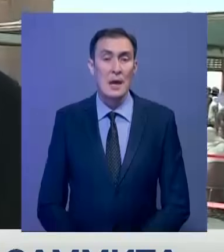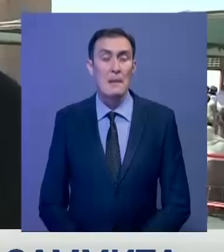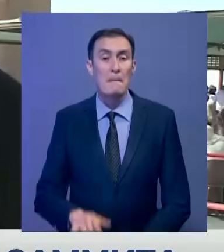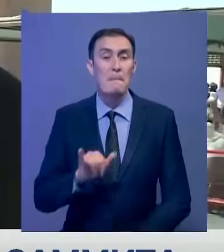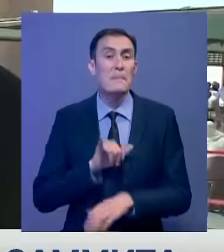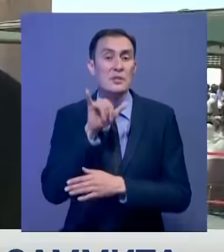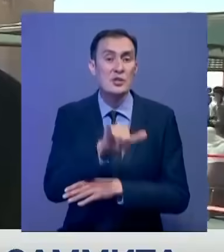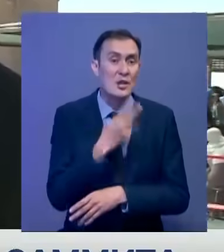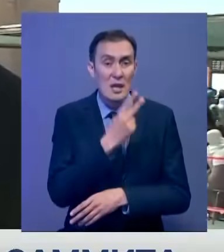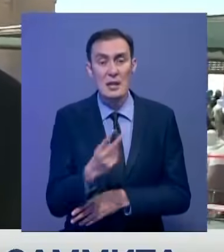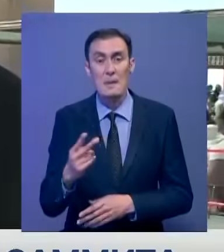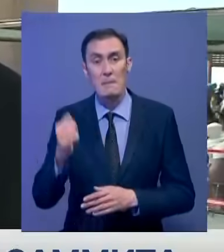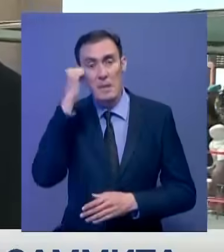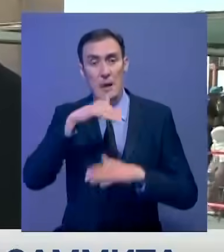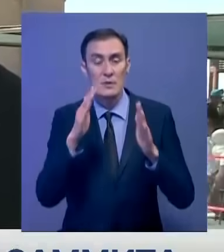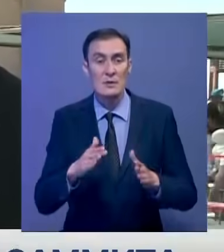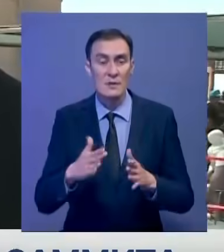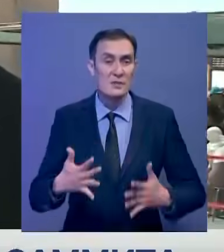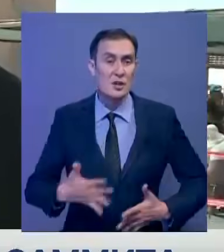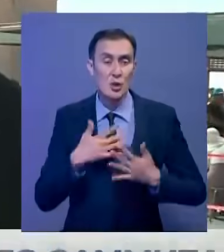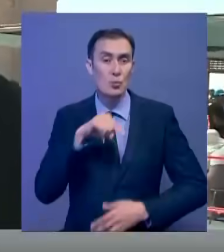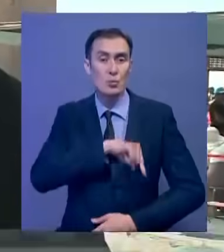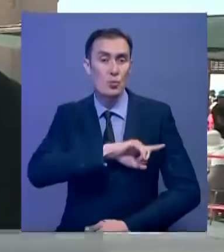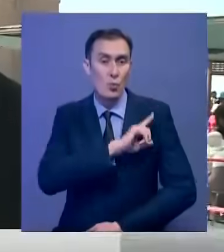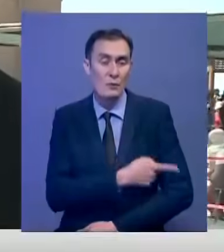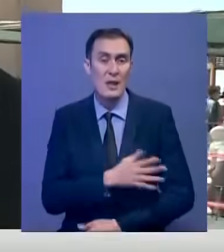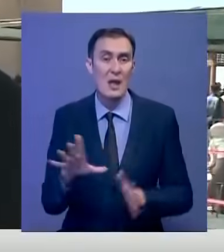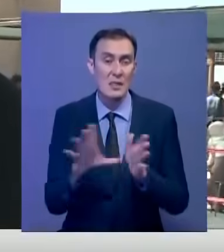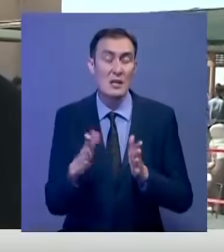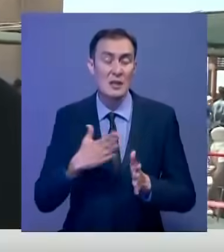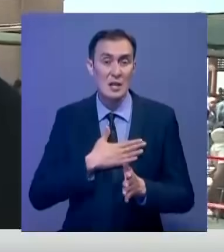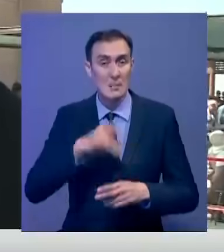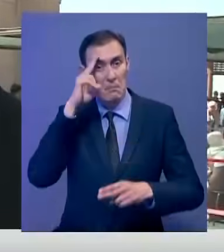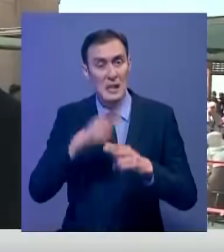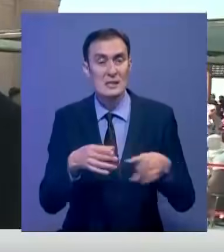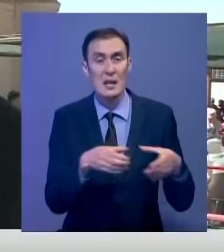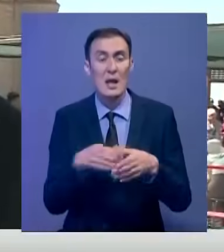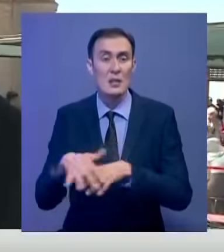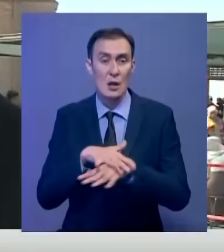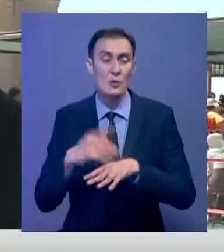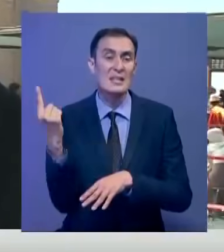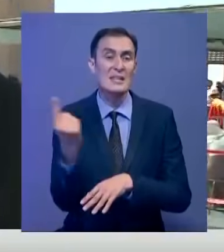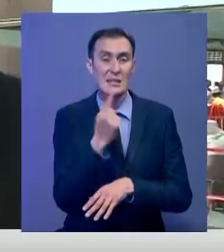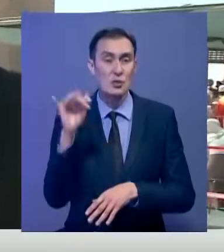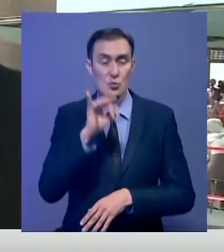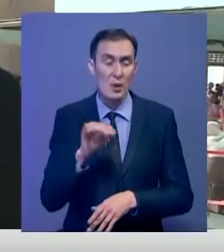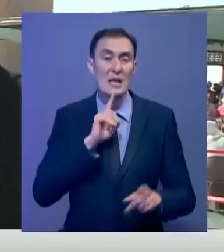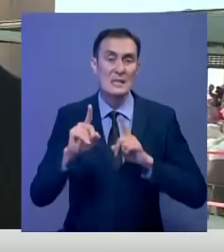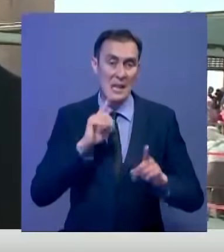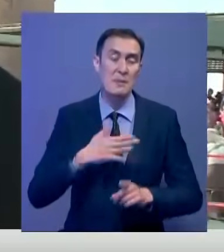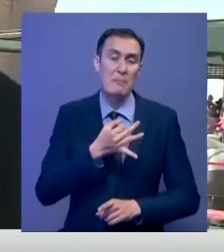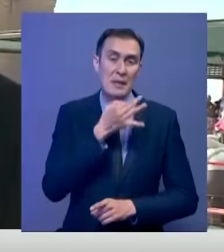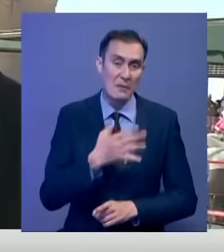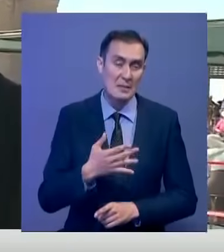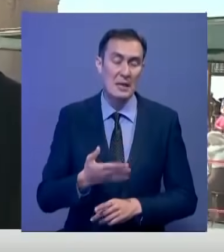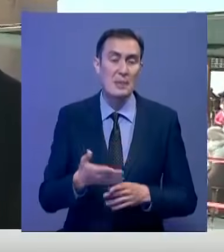Посещение исторических памятников заряжает духовной энергией. Наши народы являются братскими. У нас единая история. В целом, саммит нам понравился.